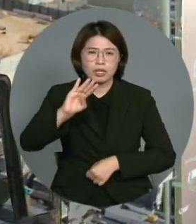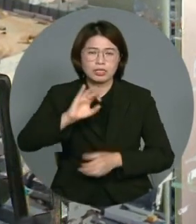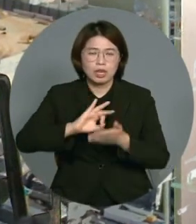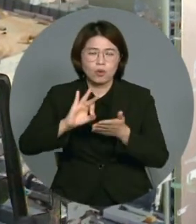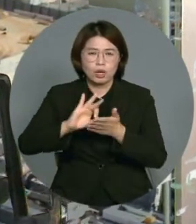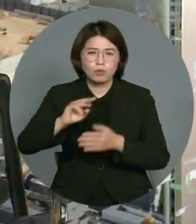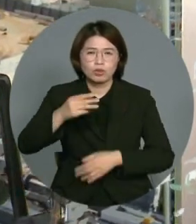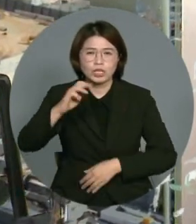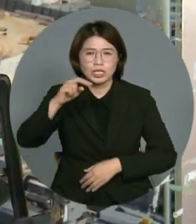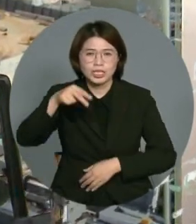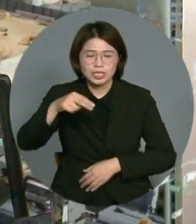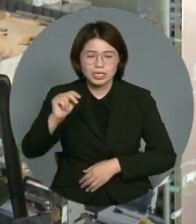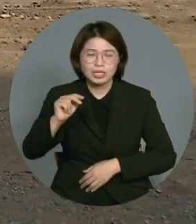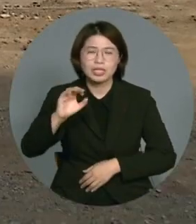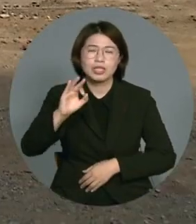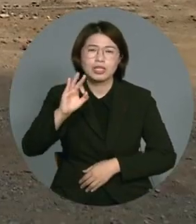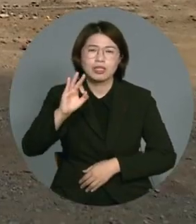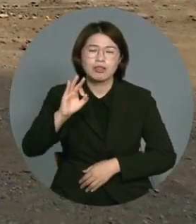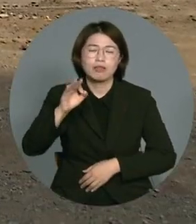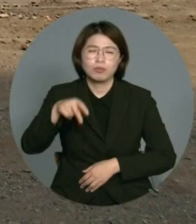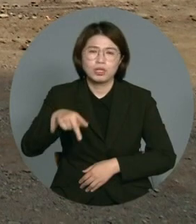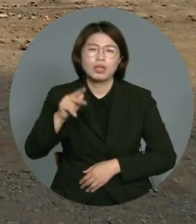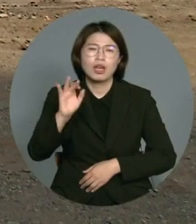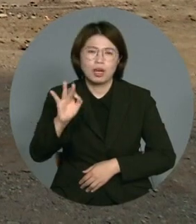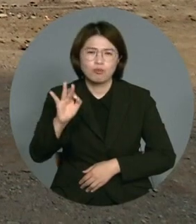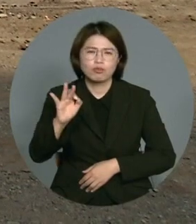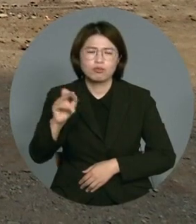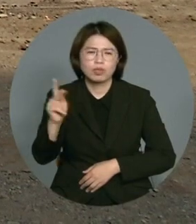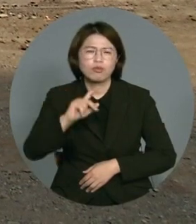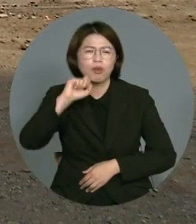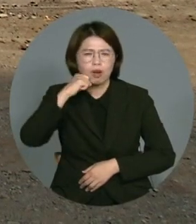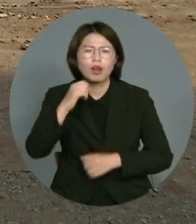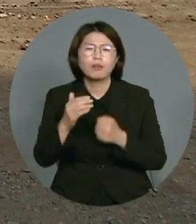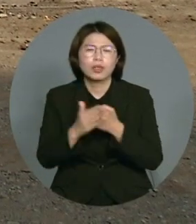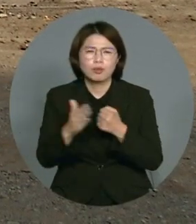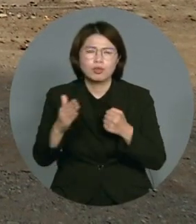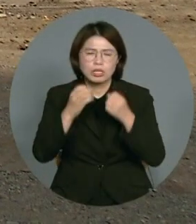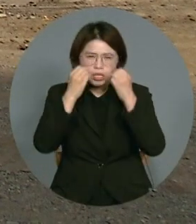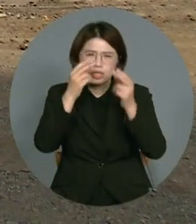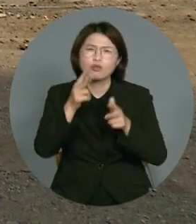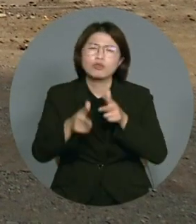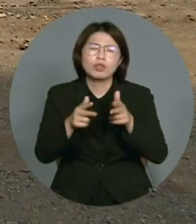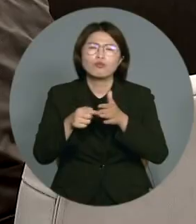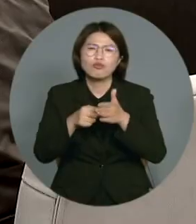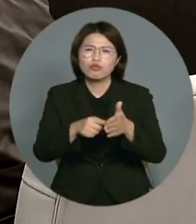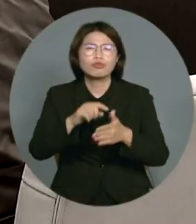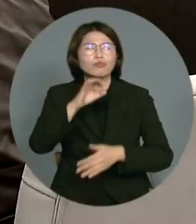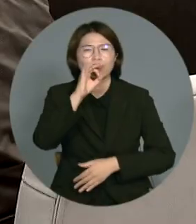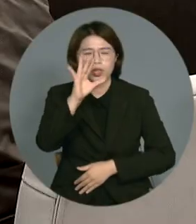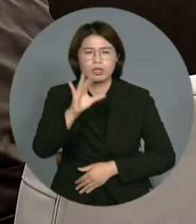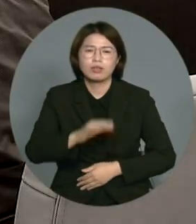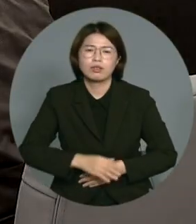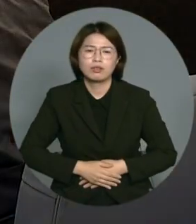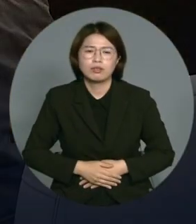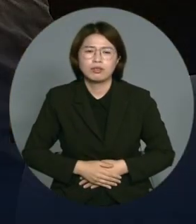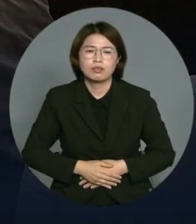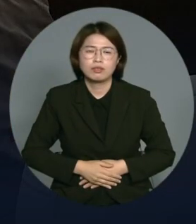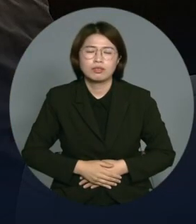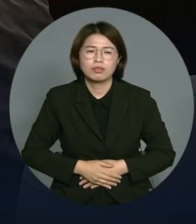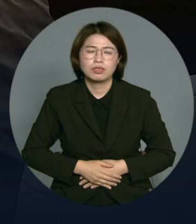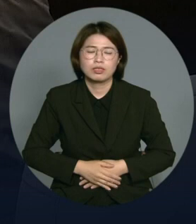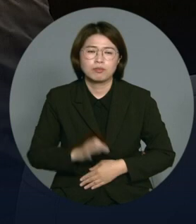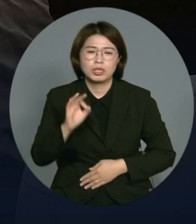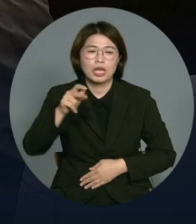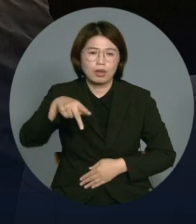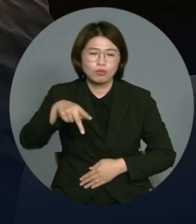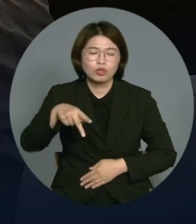물론 PF까지 사정이 이렇다 보니 신규 사업 추진은 사실상 불가능한 상황입니다. 뭐 PF나 브릿지에